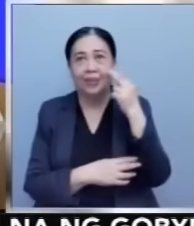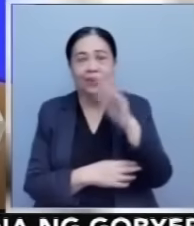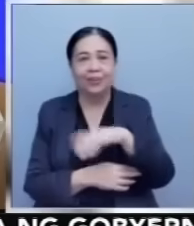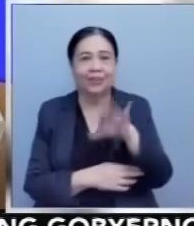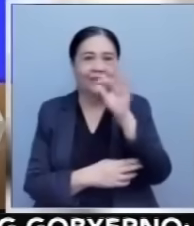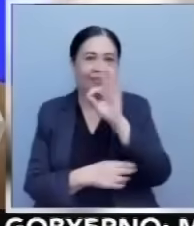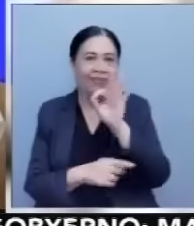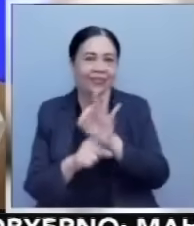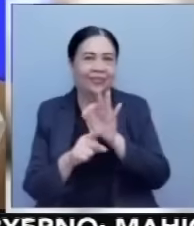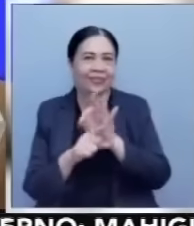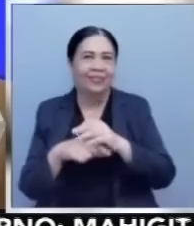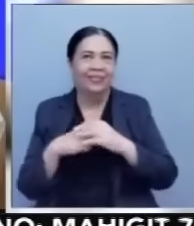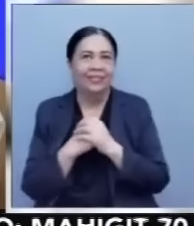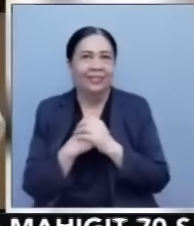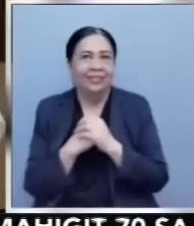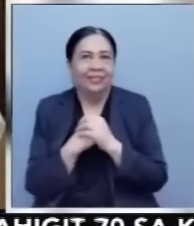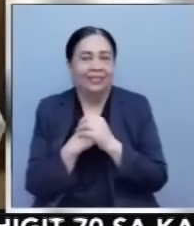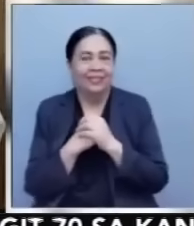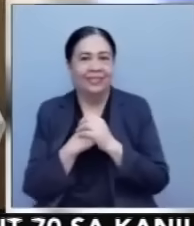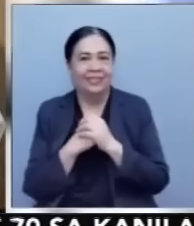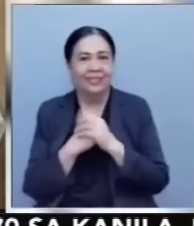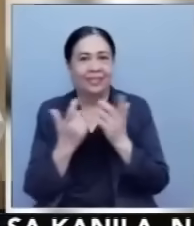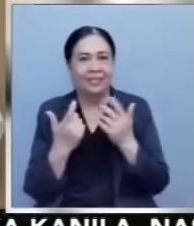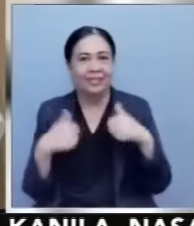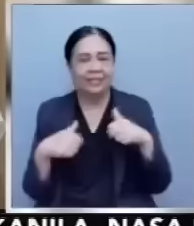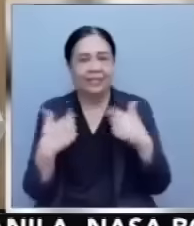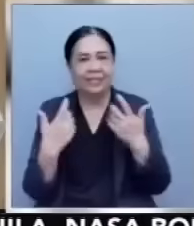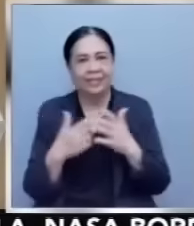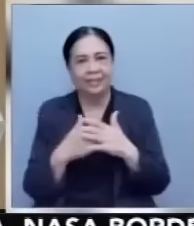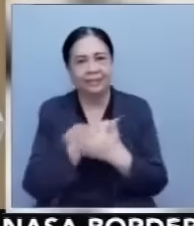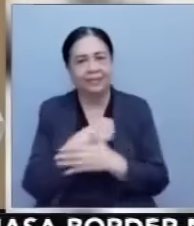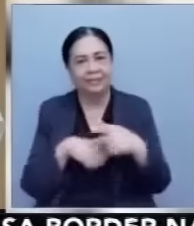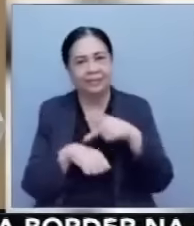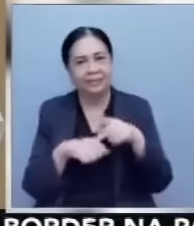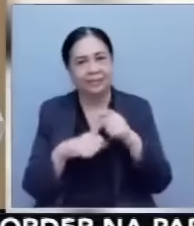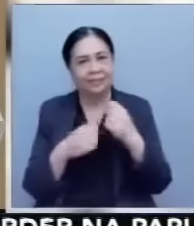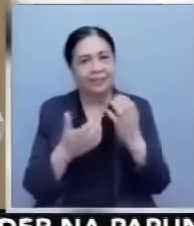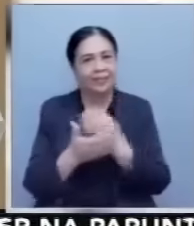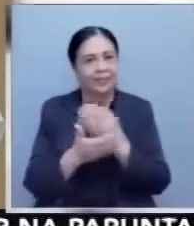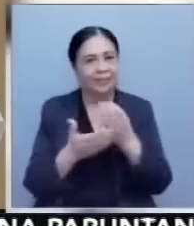Dashing in his sparkling suit si Min-ho na nasa bansa para sa isang sponsored event.